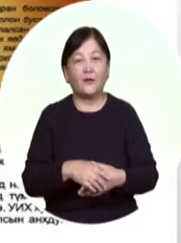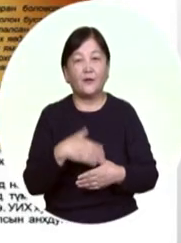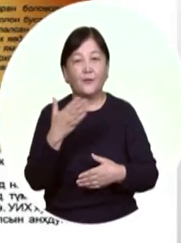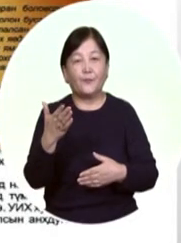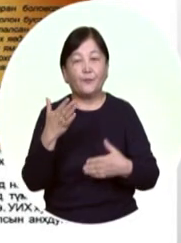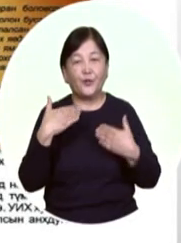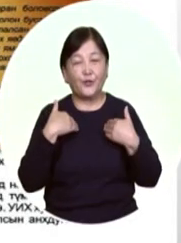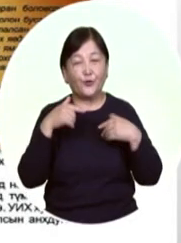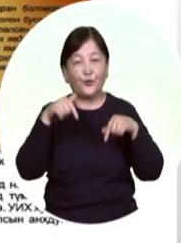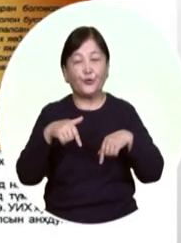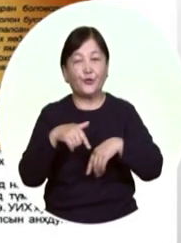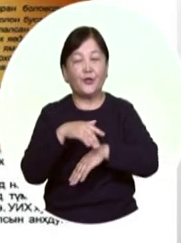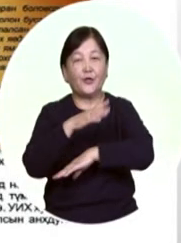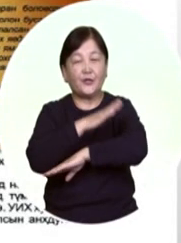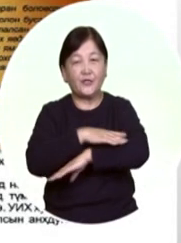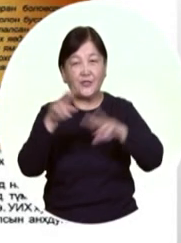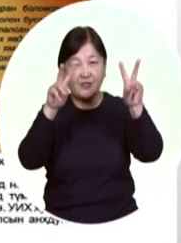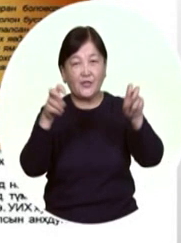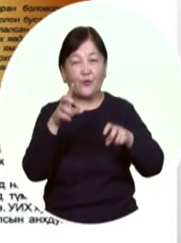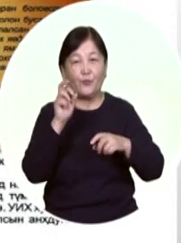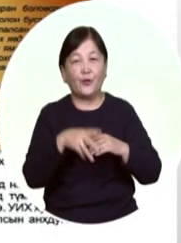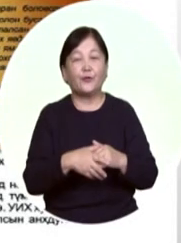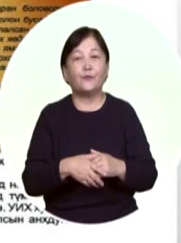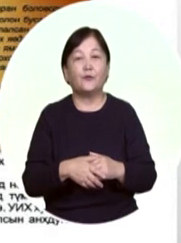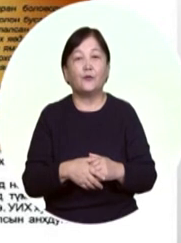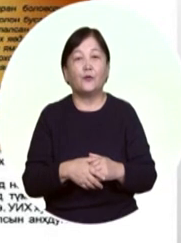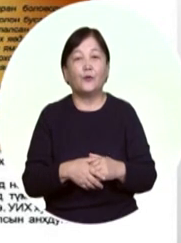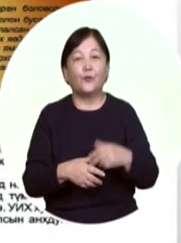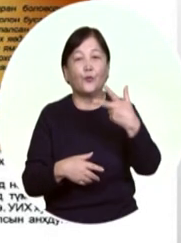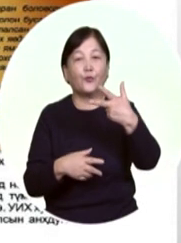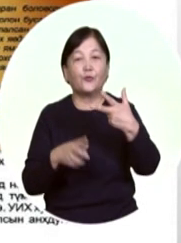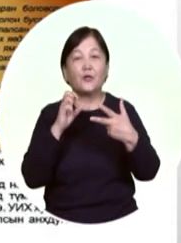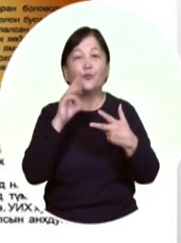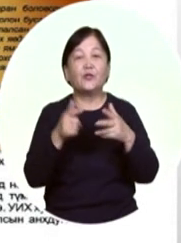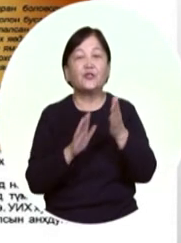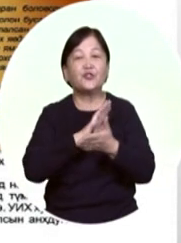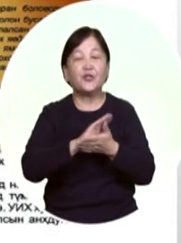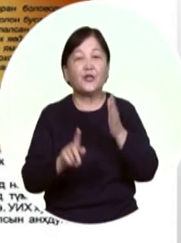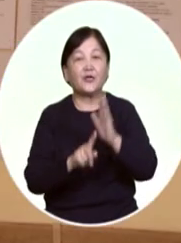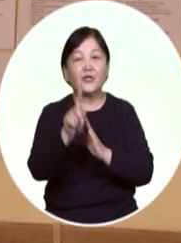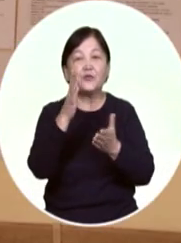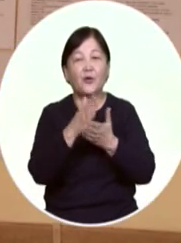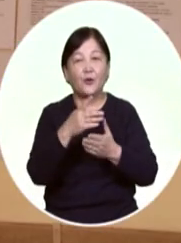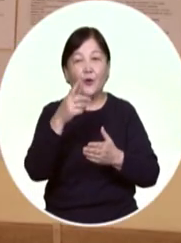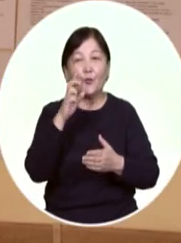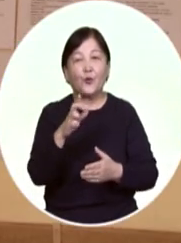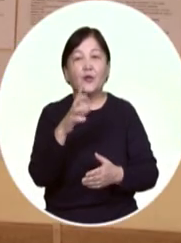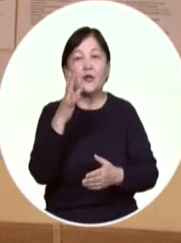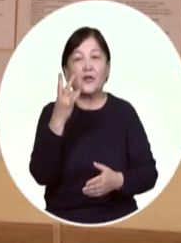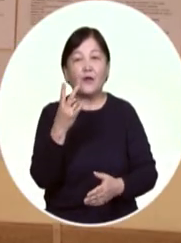бидний өнөөдрийн аялах сэдв бол Монголын түүхийн хичээлийн маань 3 дугаар бүлэг шинээр эхэлж байна. Өгд найрамдах Монгол ард